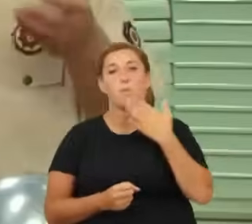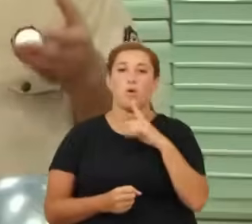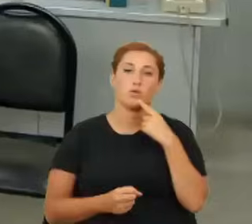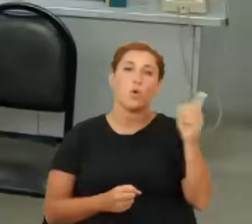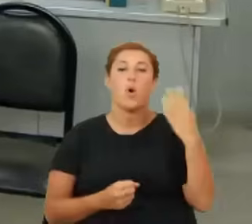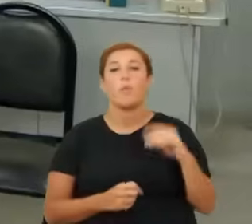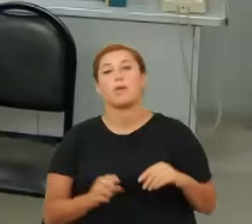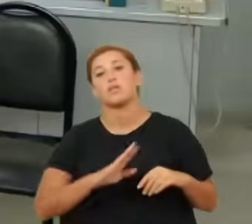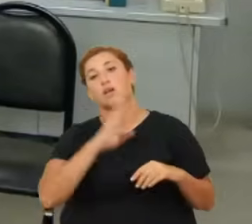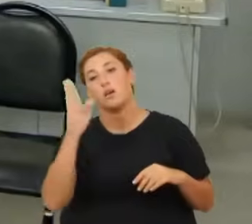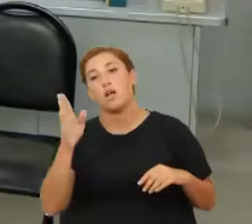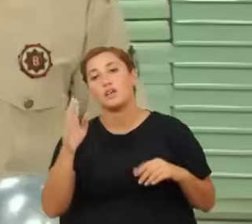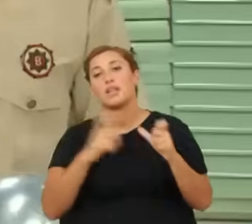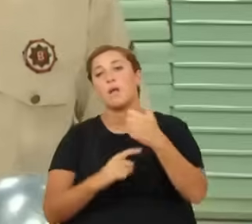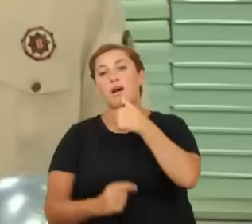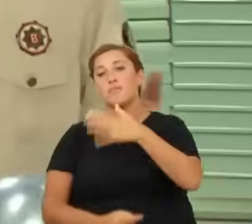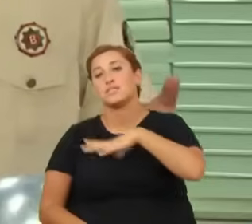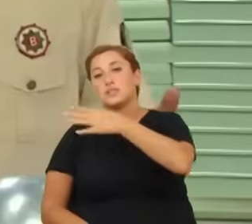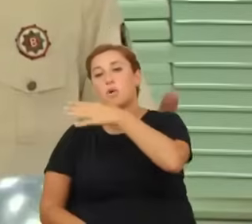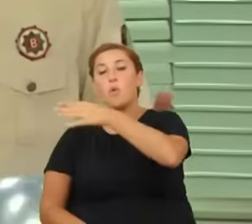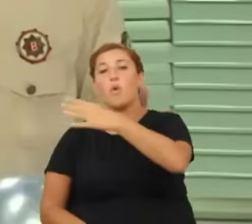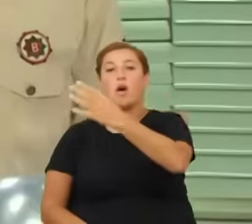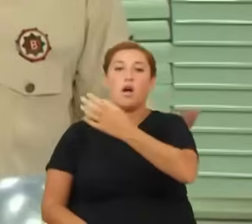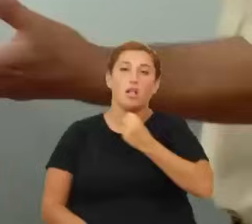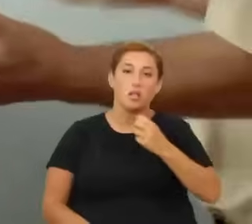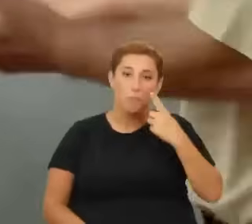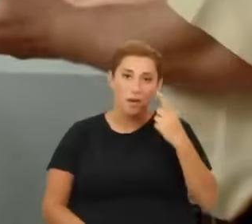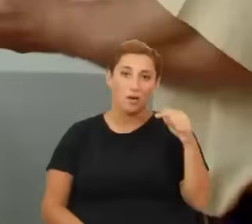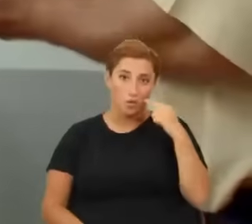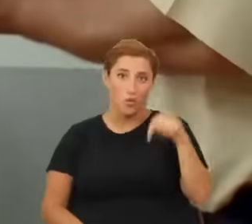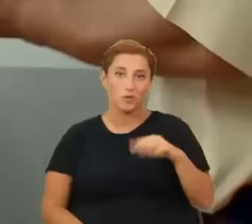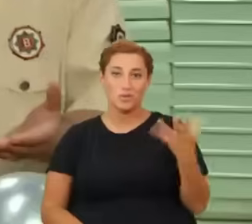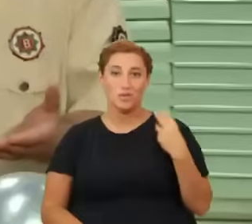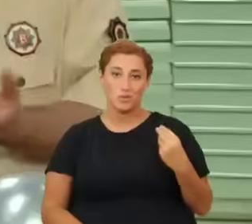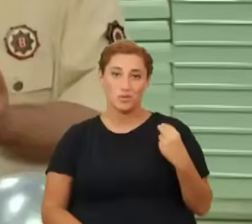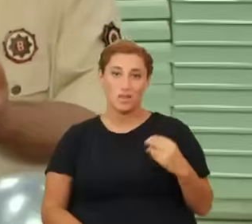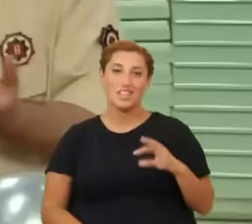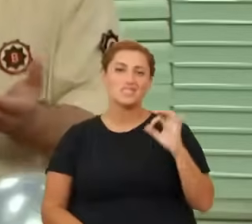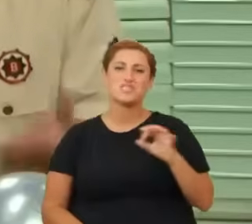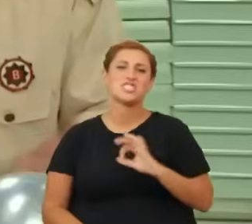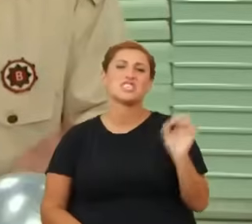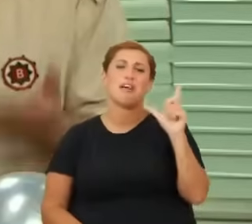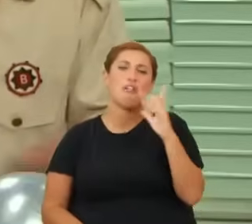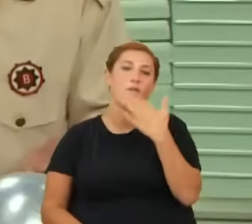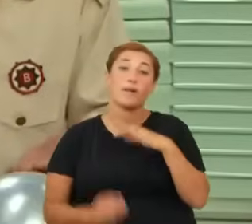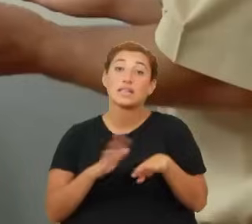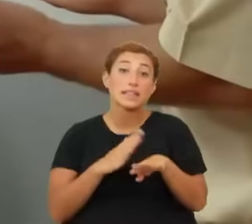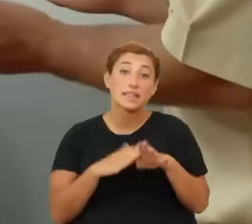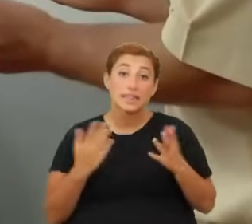O olmadı, bak Samavi'den iste, ona alacak. Bak, gördün ne kadar güzel. Artık hiç gerek kalmadı.